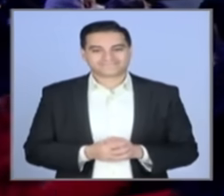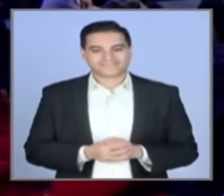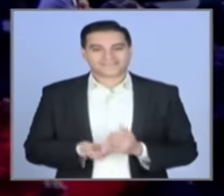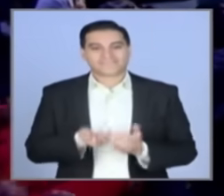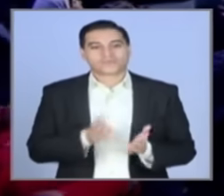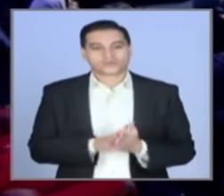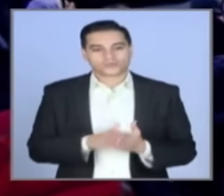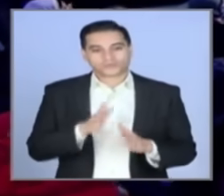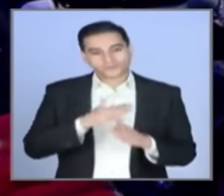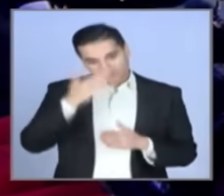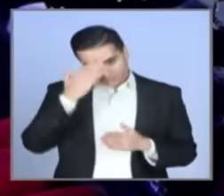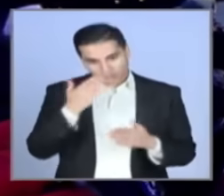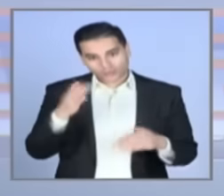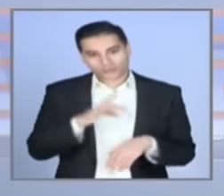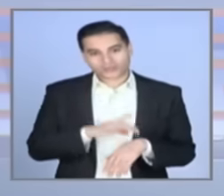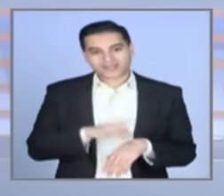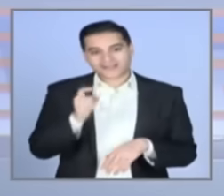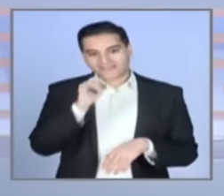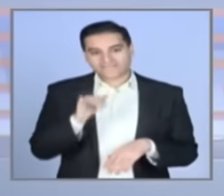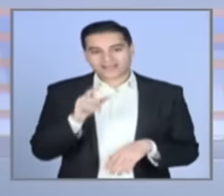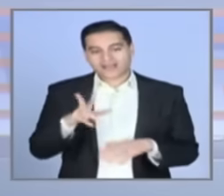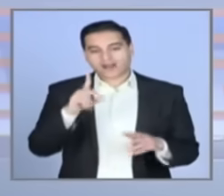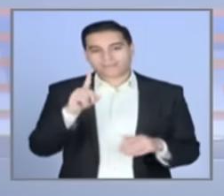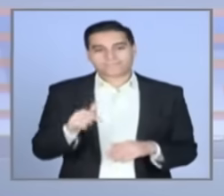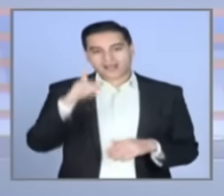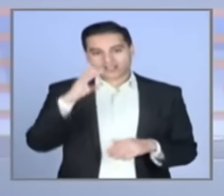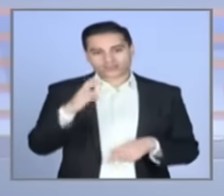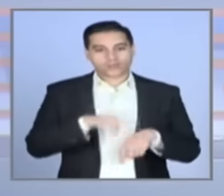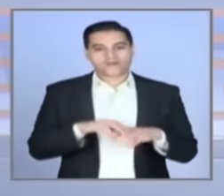فرصة ان احنا نشكر دكتورة نيفين القباج